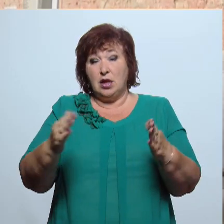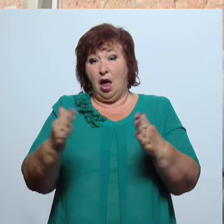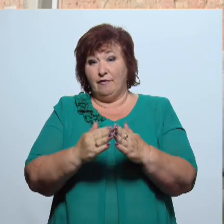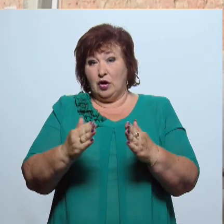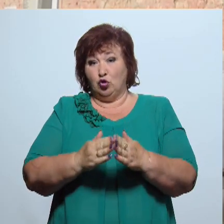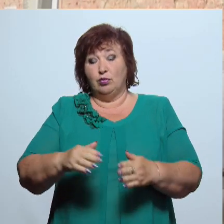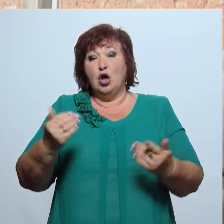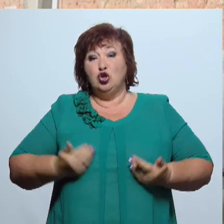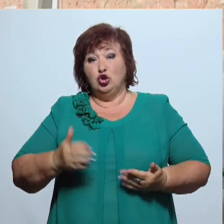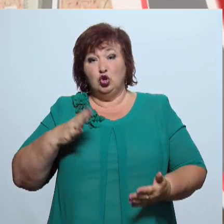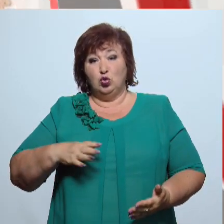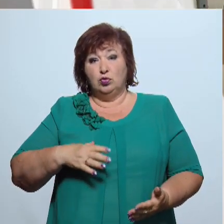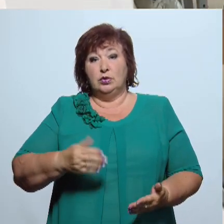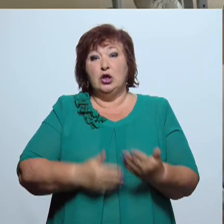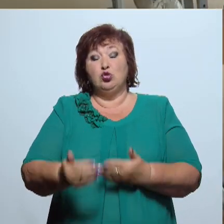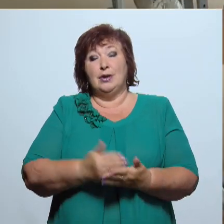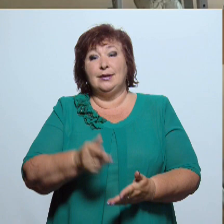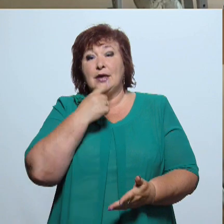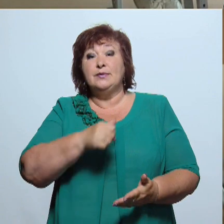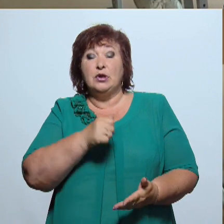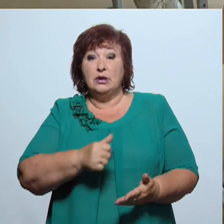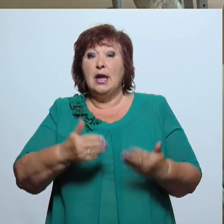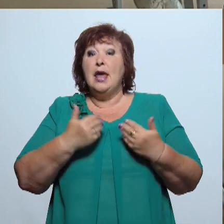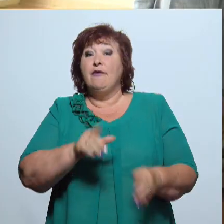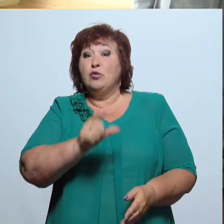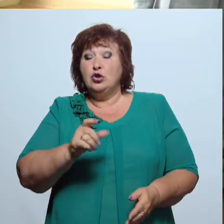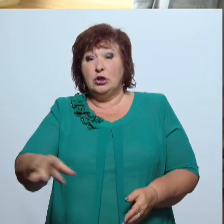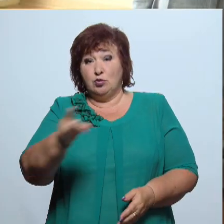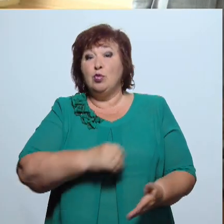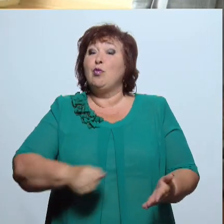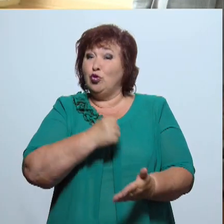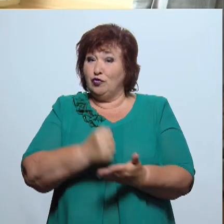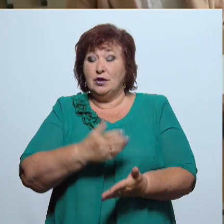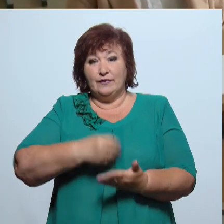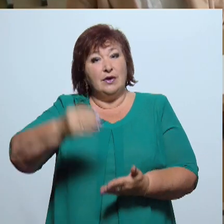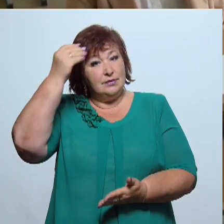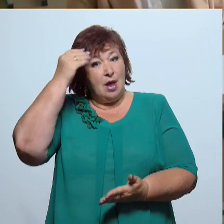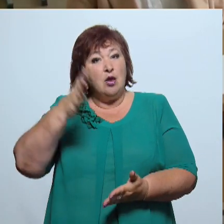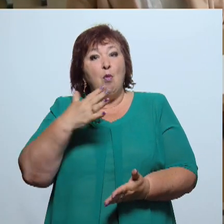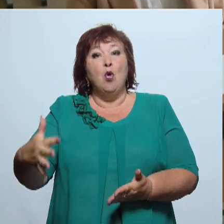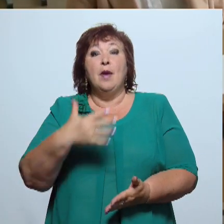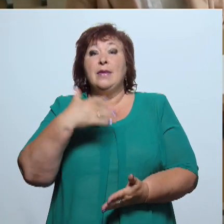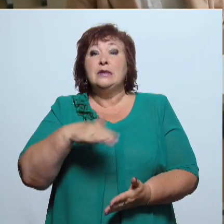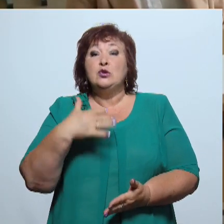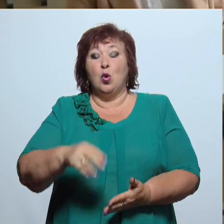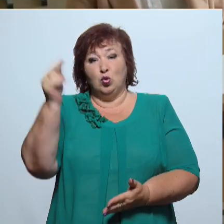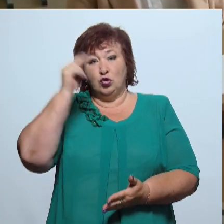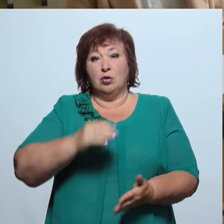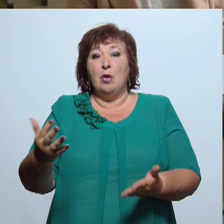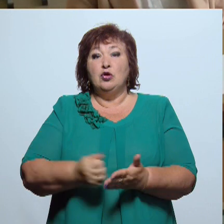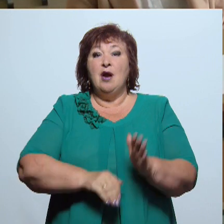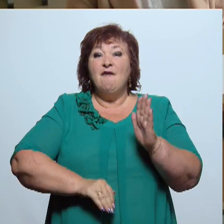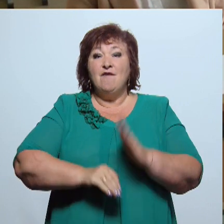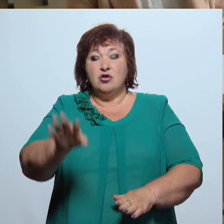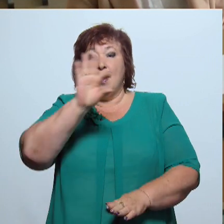результатов экспертизы. И выпускники республики подтвердили свои знания. Более полусотни учеников получили высшие баллы.